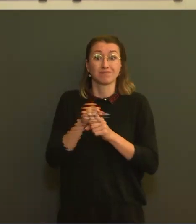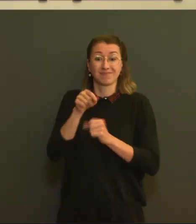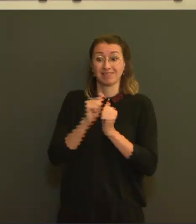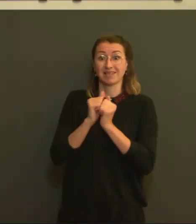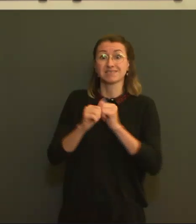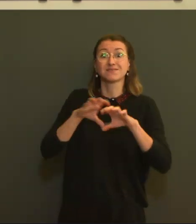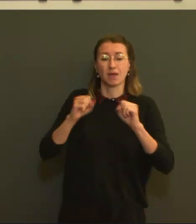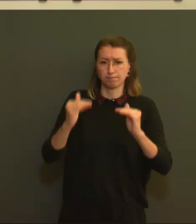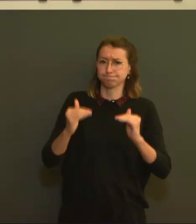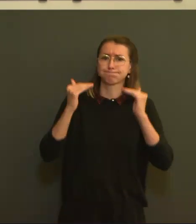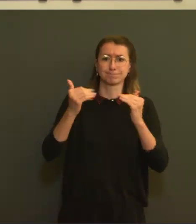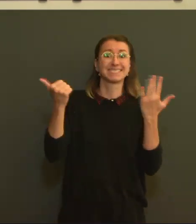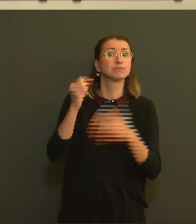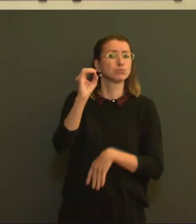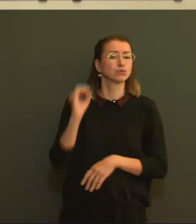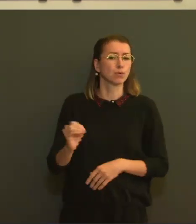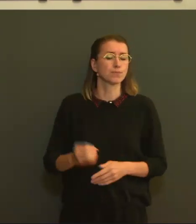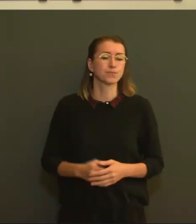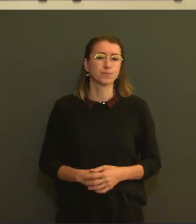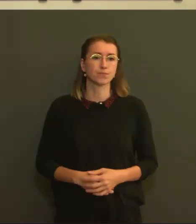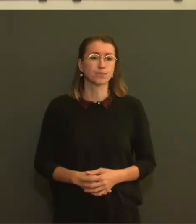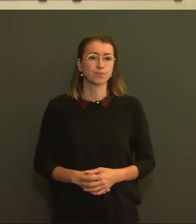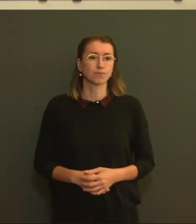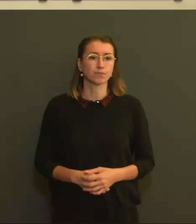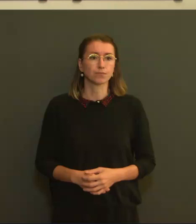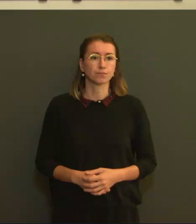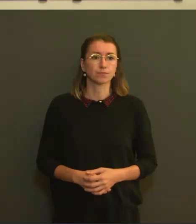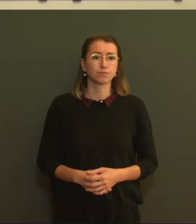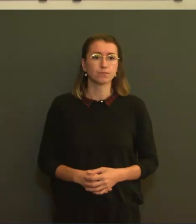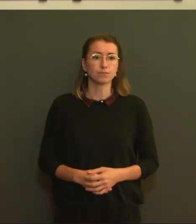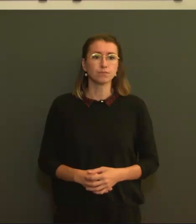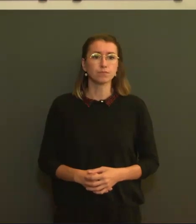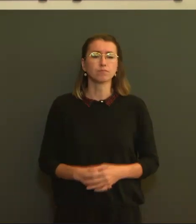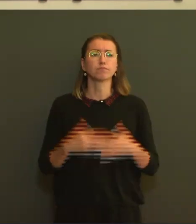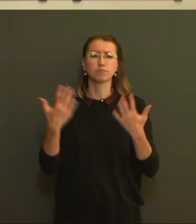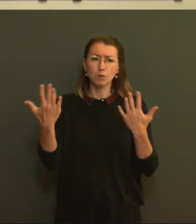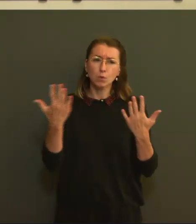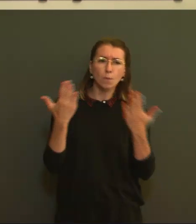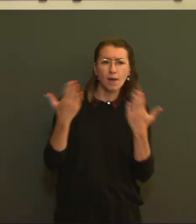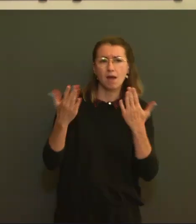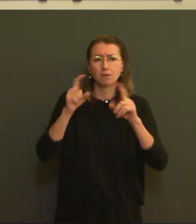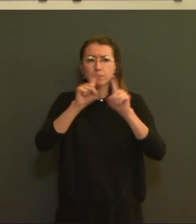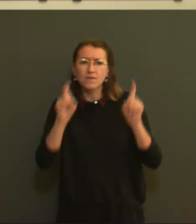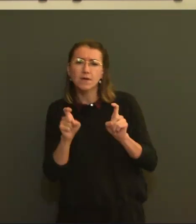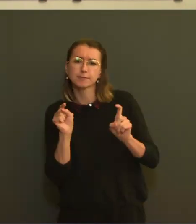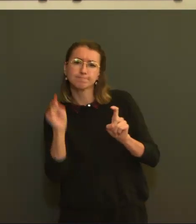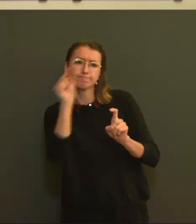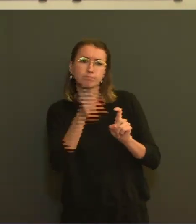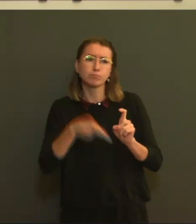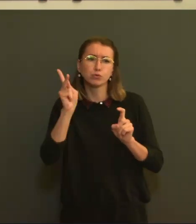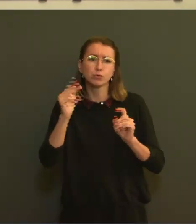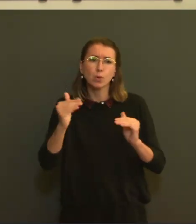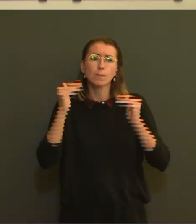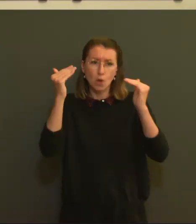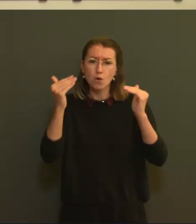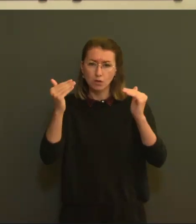Si l'on considère les autres provinces, on a la plus forte augmentation en Flandre occidentale, avec une augmentation